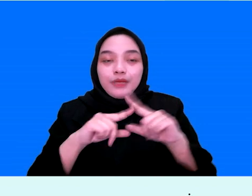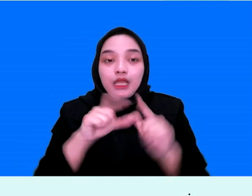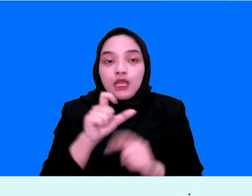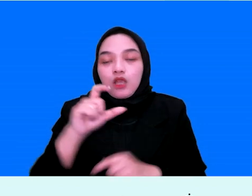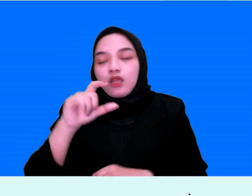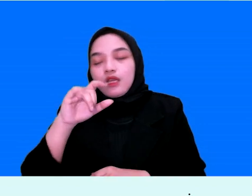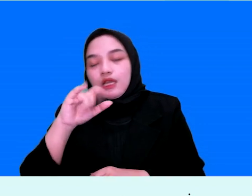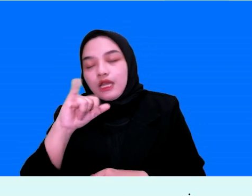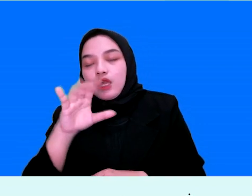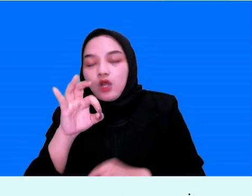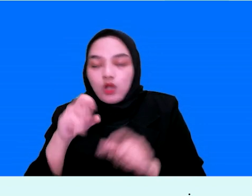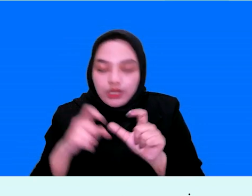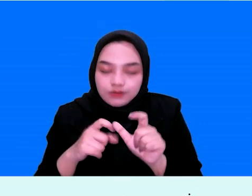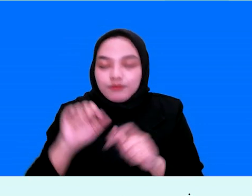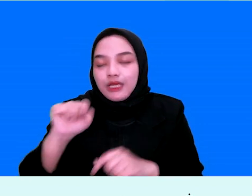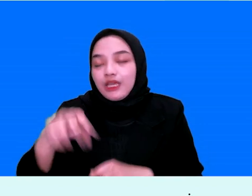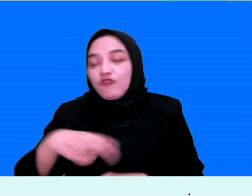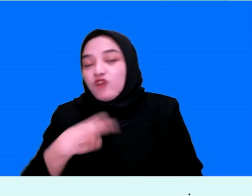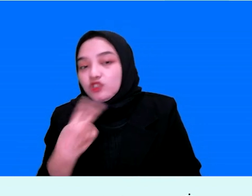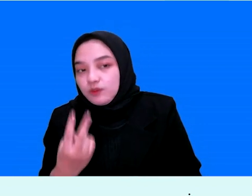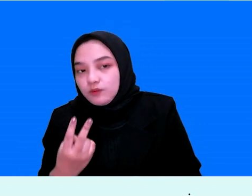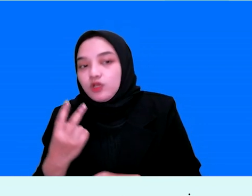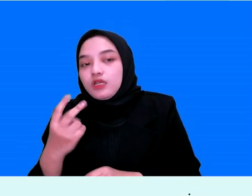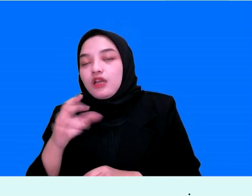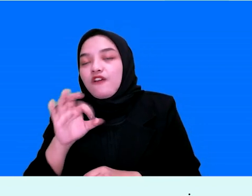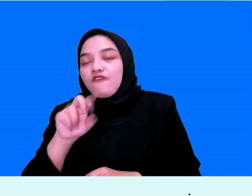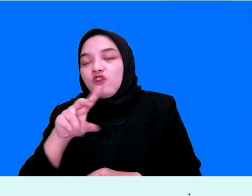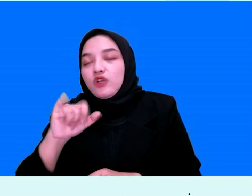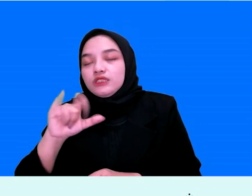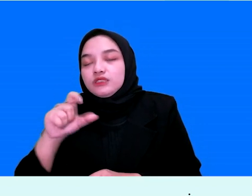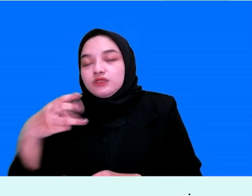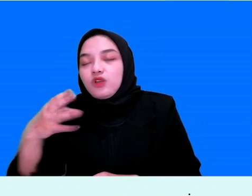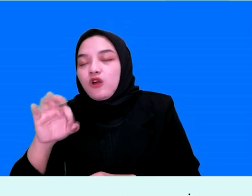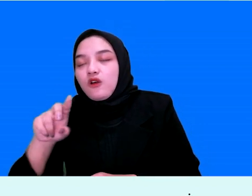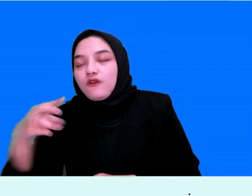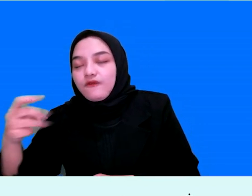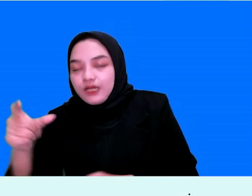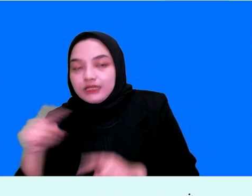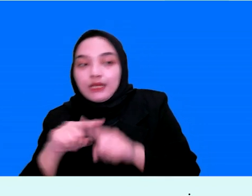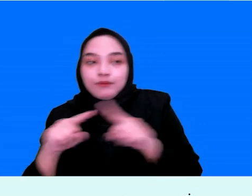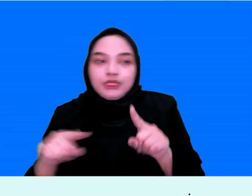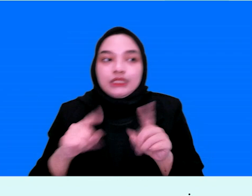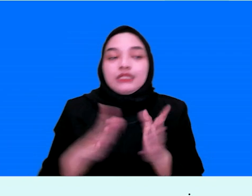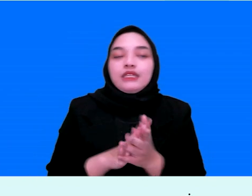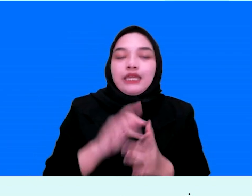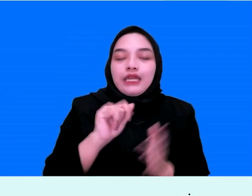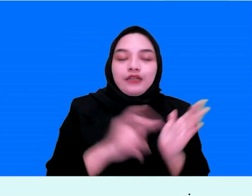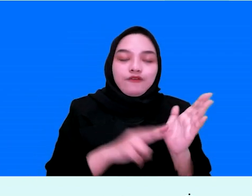atau iOS dengan menggunakan VoiceOver, tapi tidak terjadi di NVIDIA atau Windows. Itu.